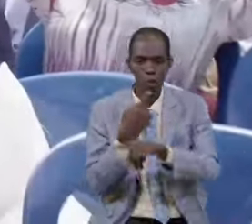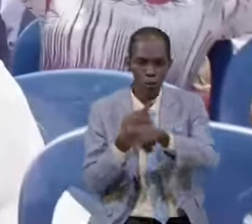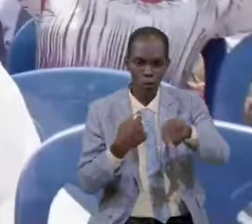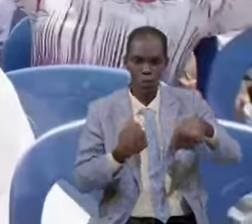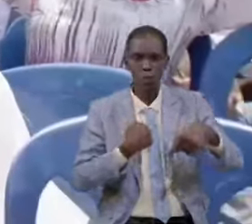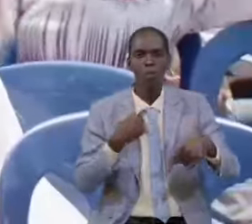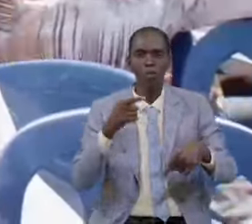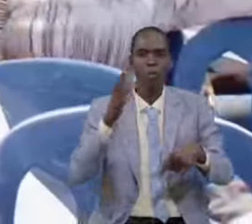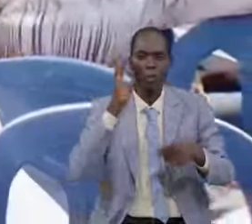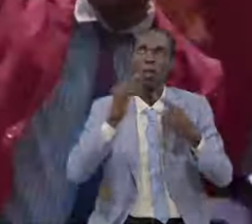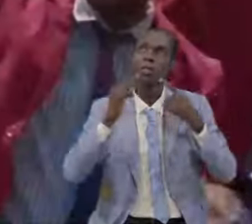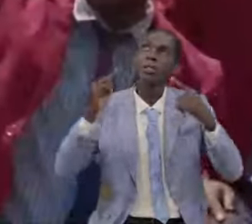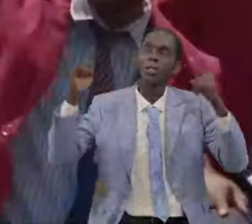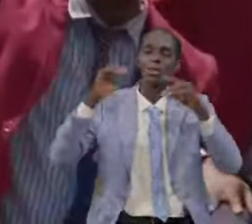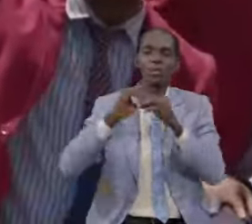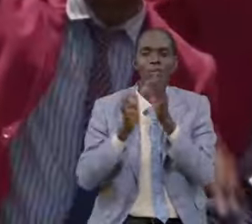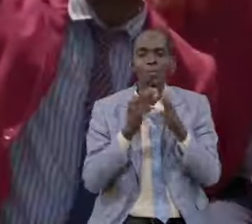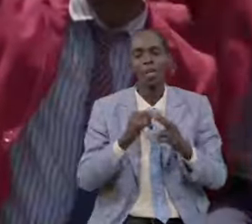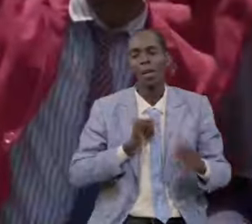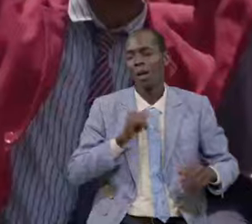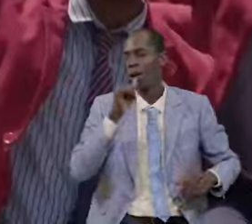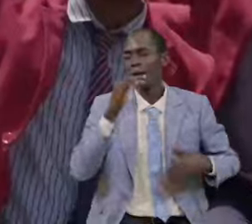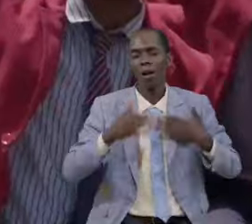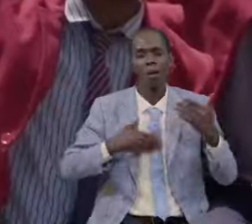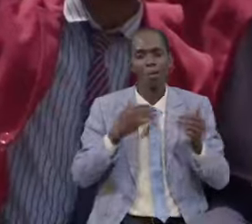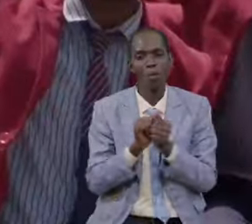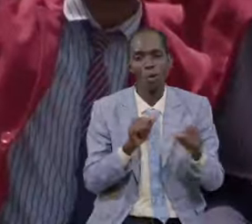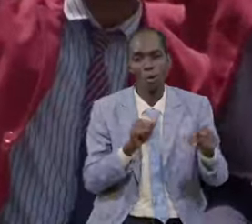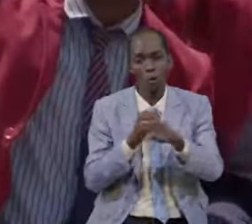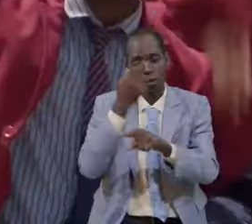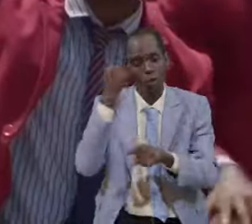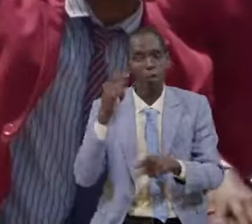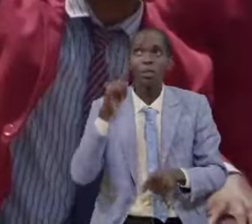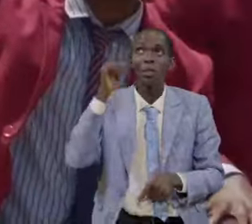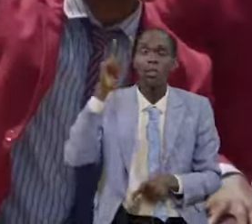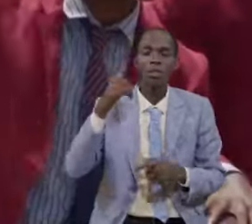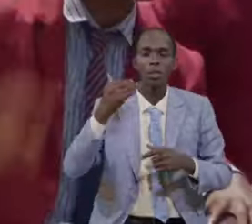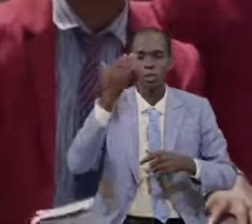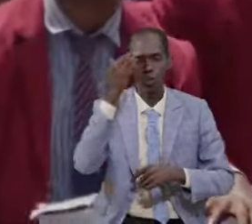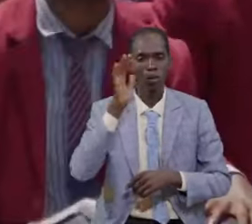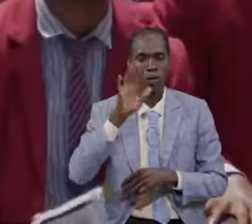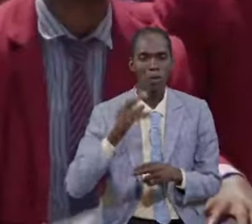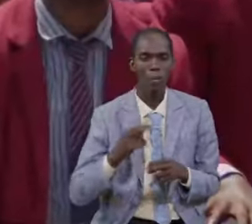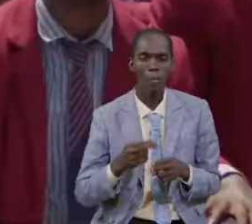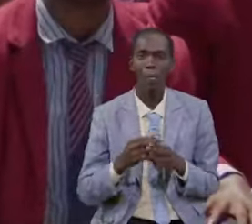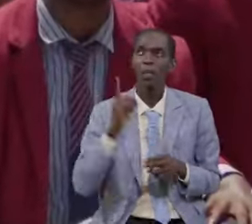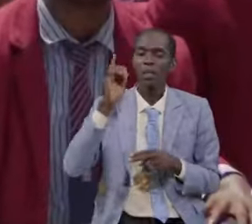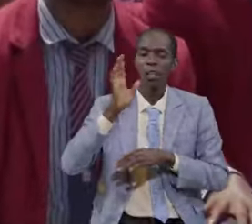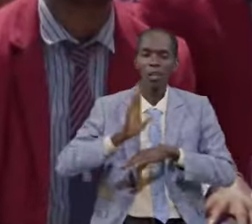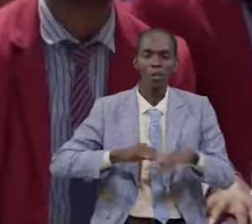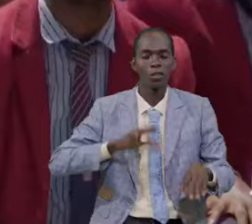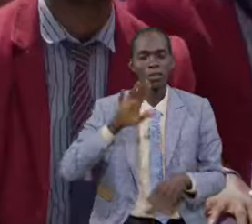réaliser. Je me réjouis avec toi parce que tu vas réaliser. Parce qu'il connaît ton nom, tu es nommé par le